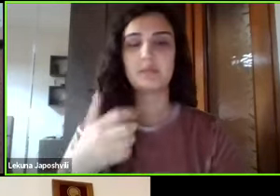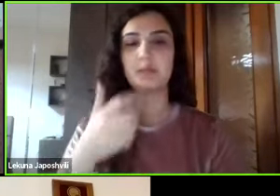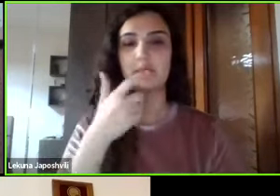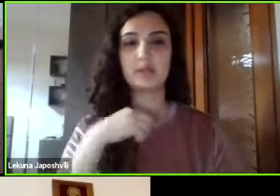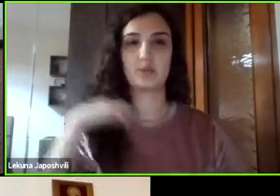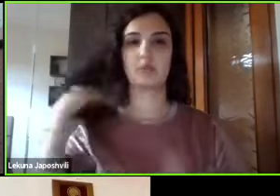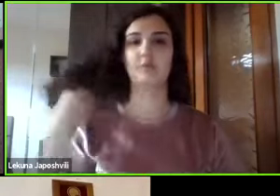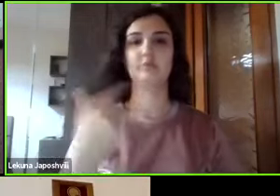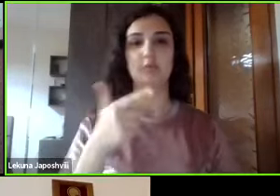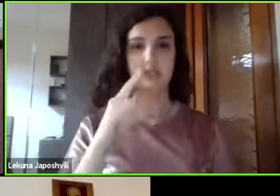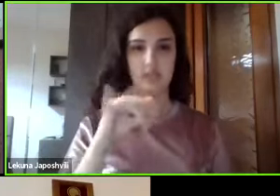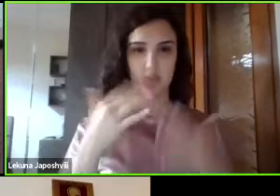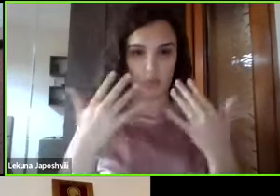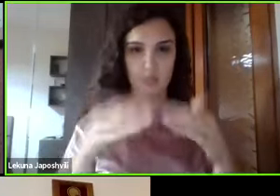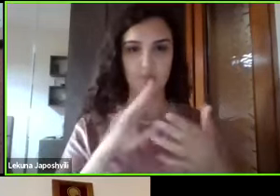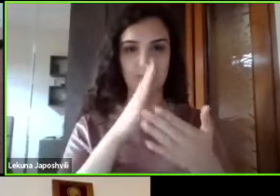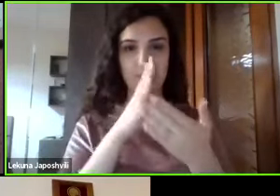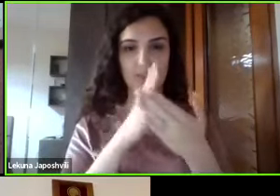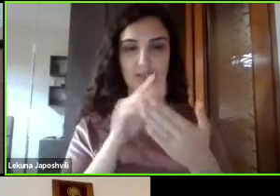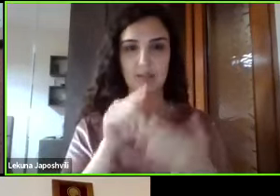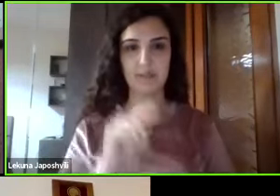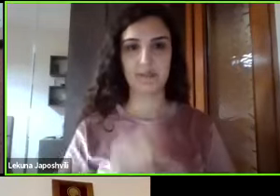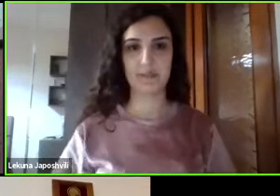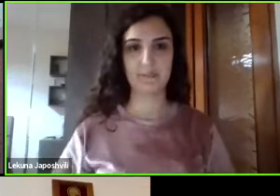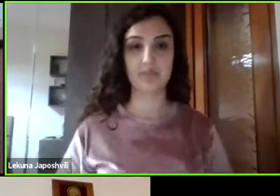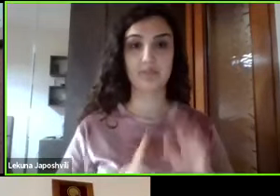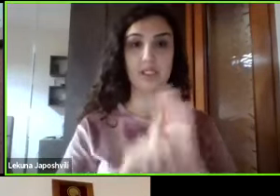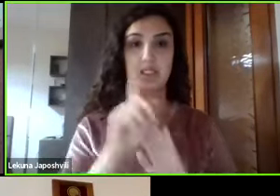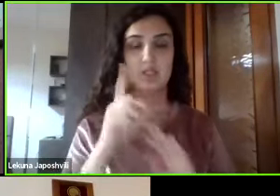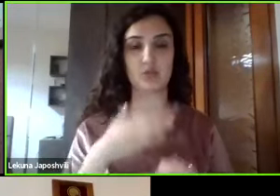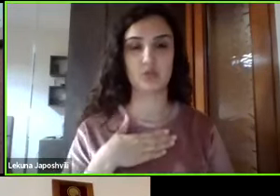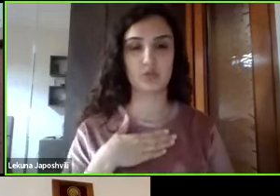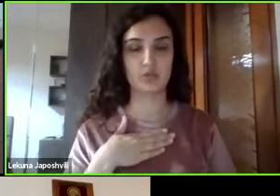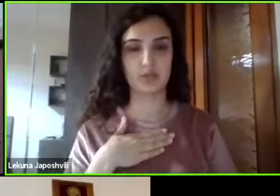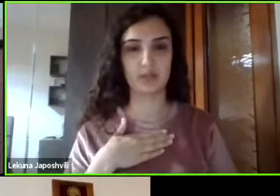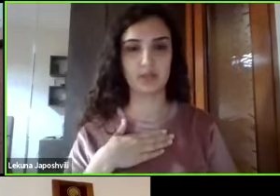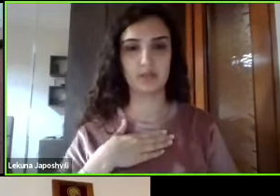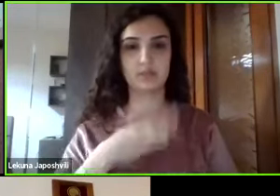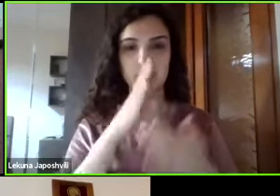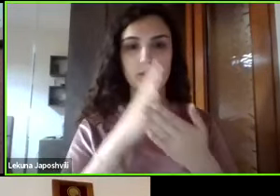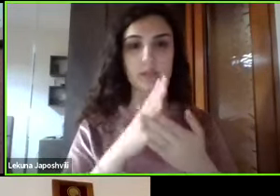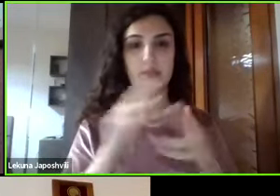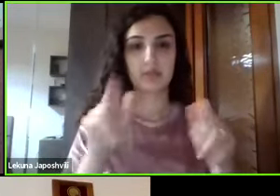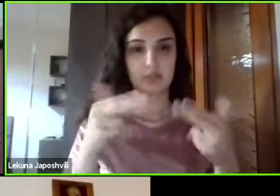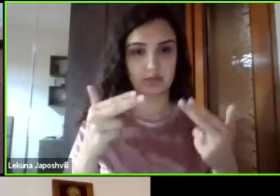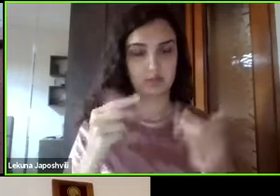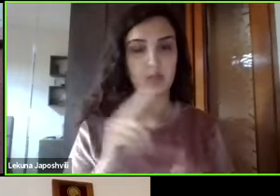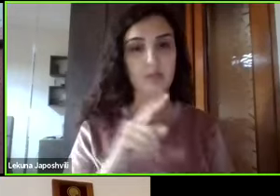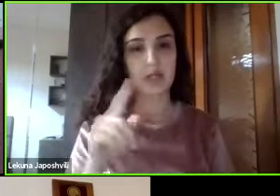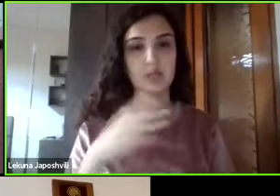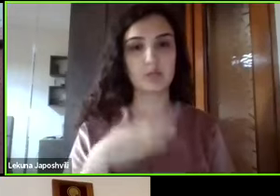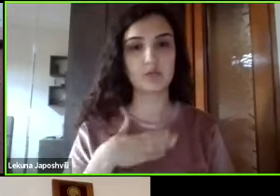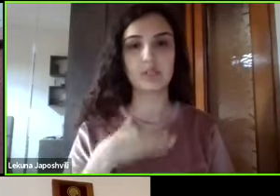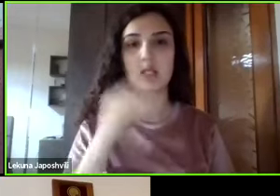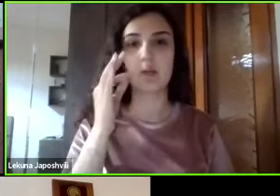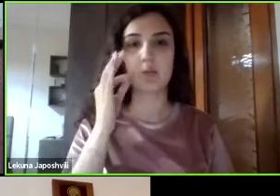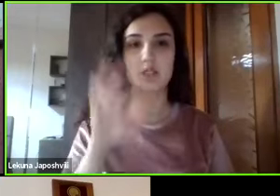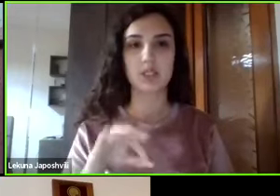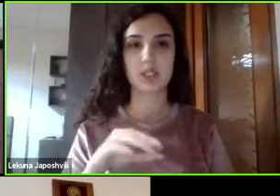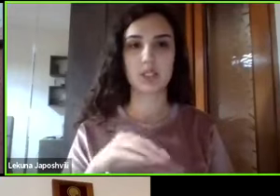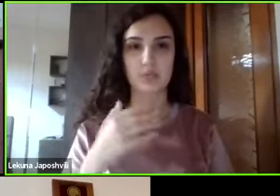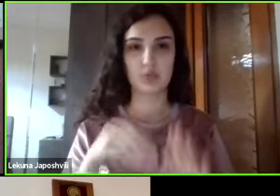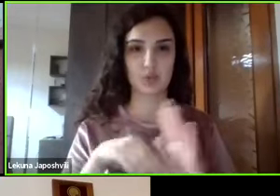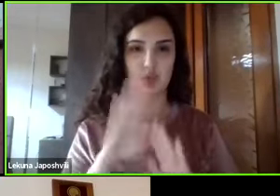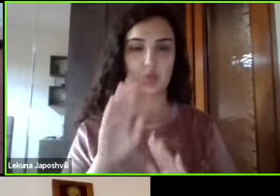ვართ პირდაპირ ეთერში, დაიწყო ჩვენი პირდაპირ ჩართვა, თუმცა ჩვენი გამოცდილებით